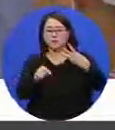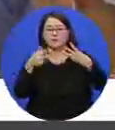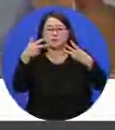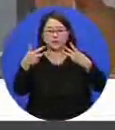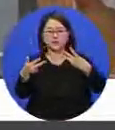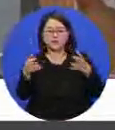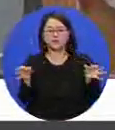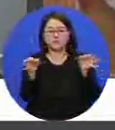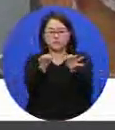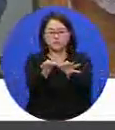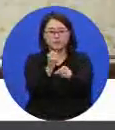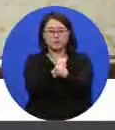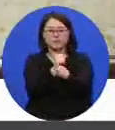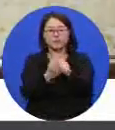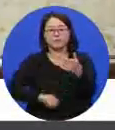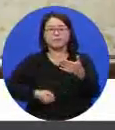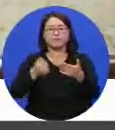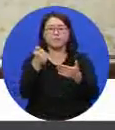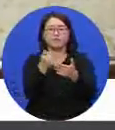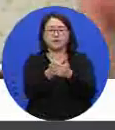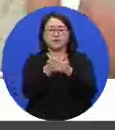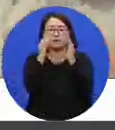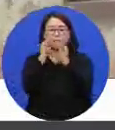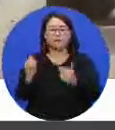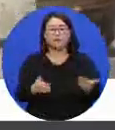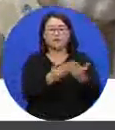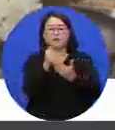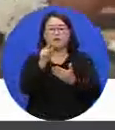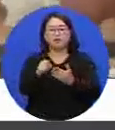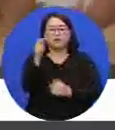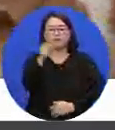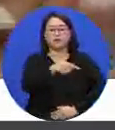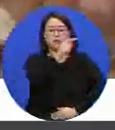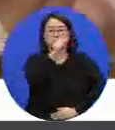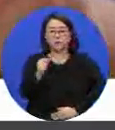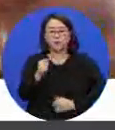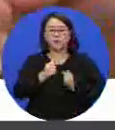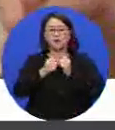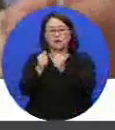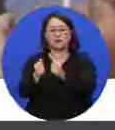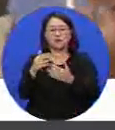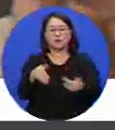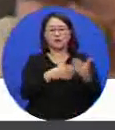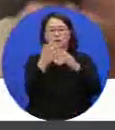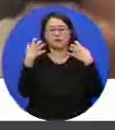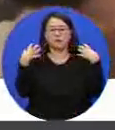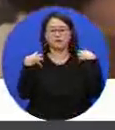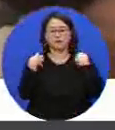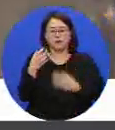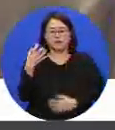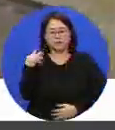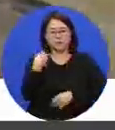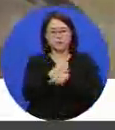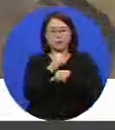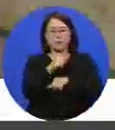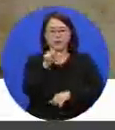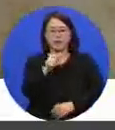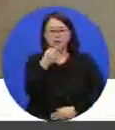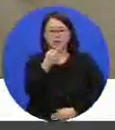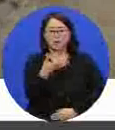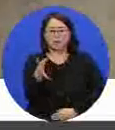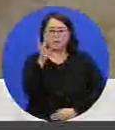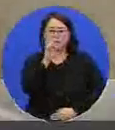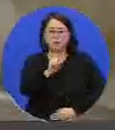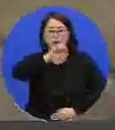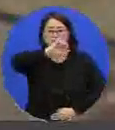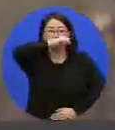비율로 마련하기로 했습니다. 전라북도는 이 같은 비율에 따라 도가 분담해야 하는 51억 원을 수정 예산안에